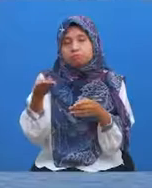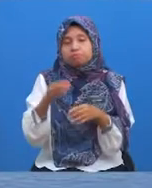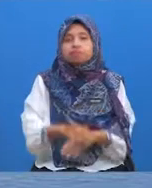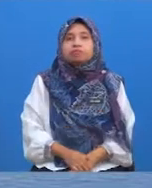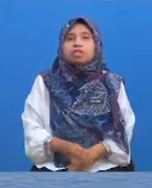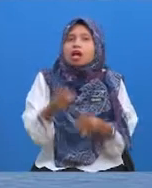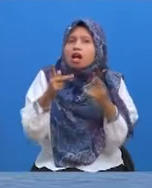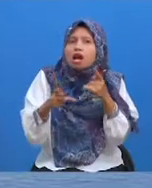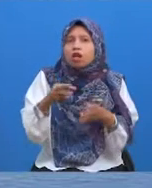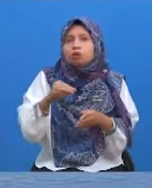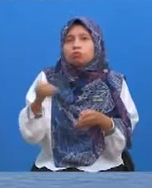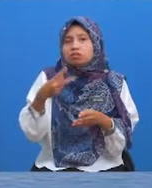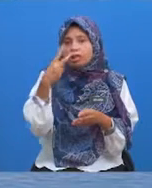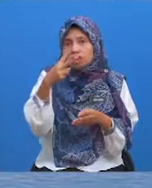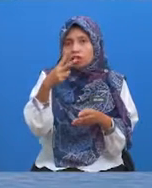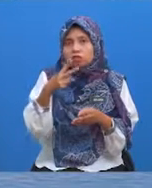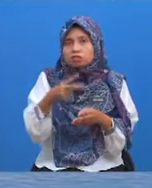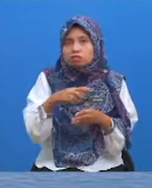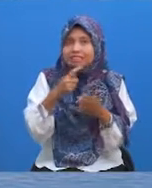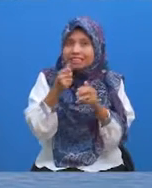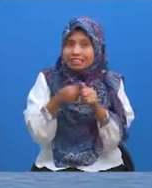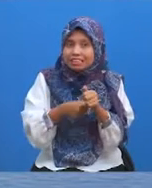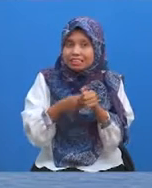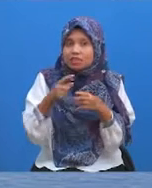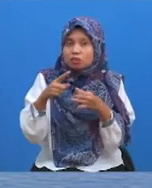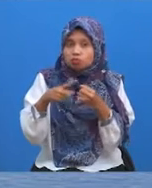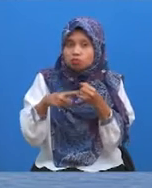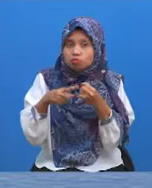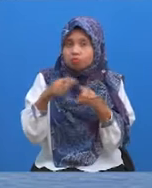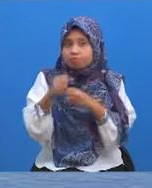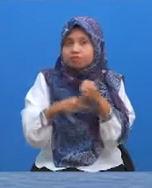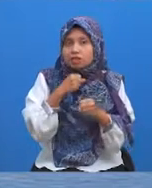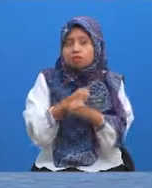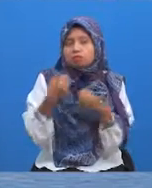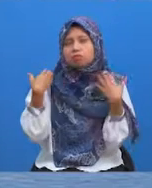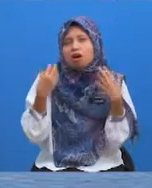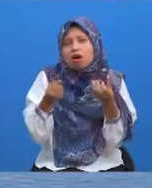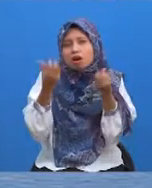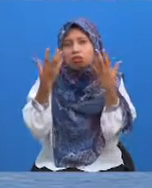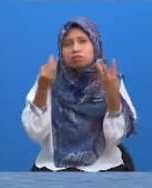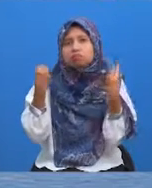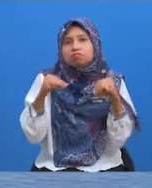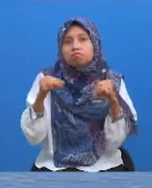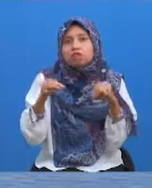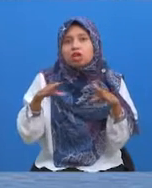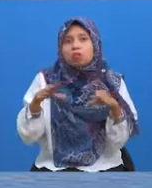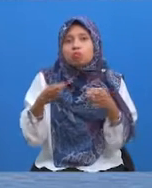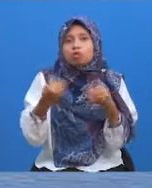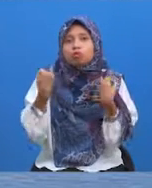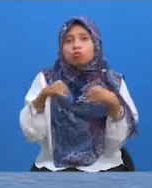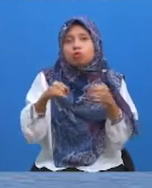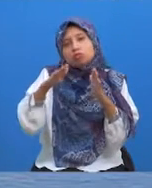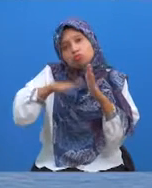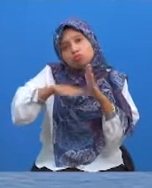jika murid-murid lihai setiap khusyuk tahun terdapat banyak Pasaraya mengabaikan ini murah